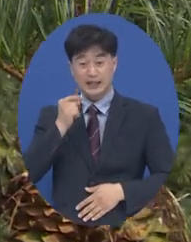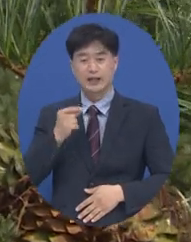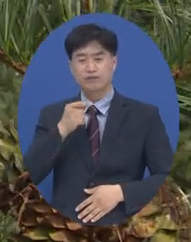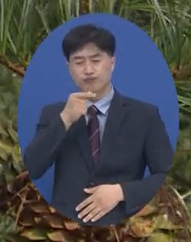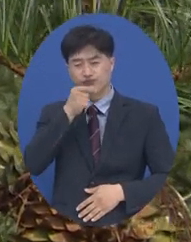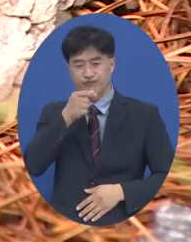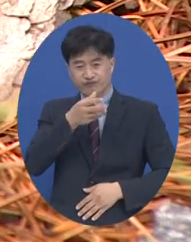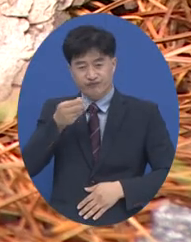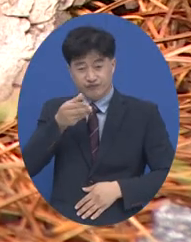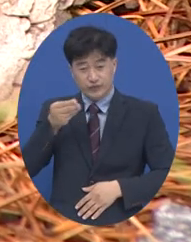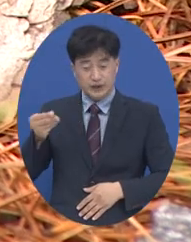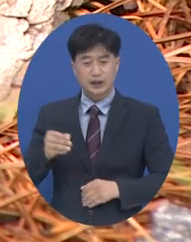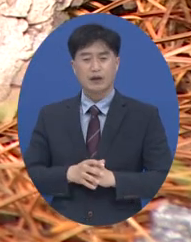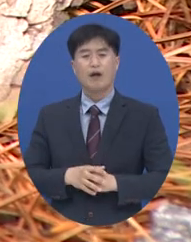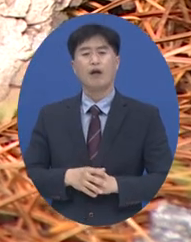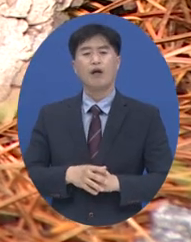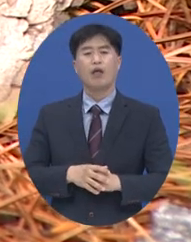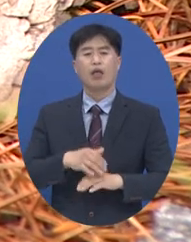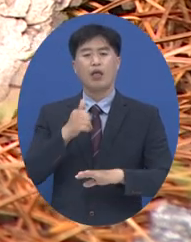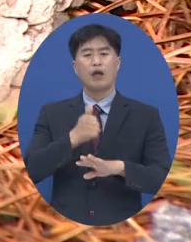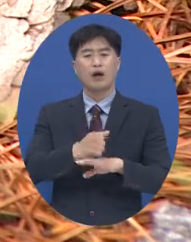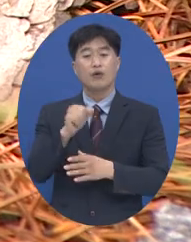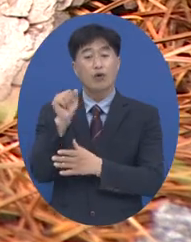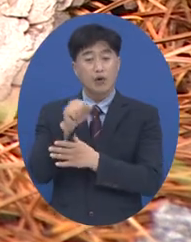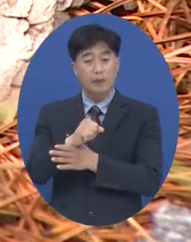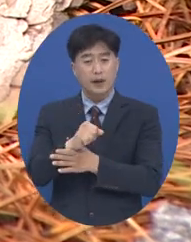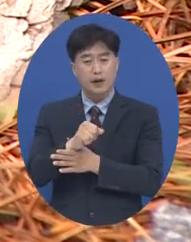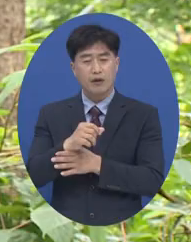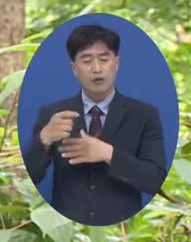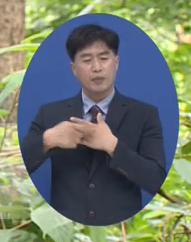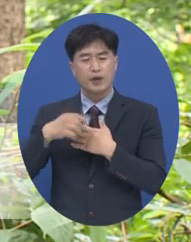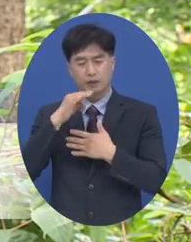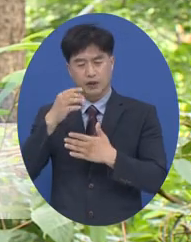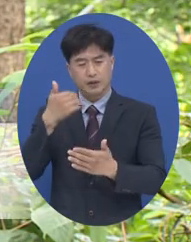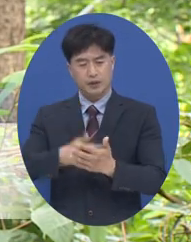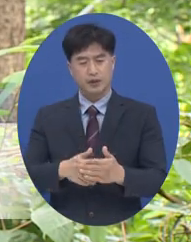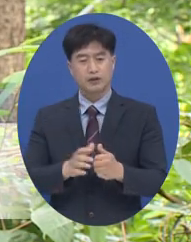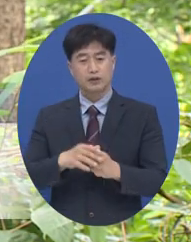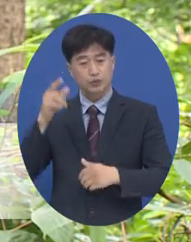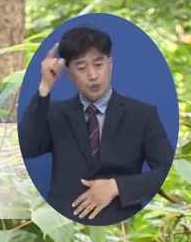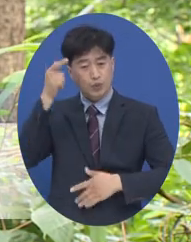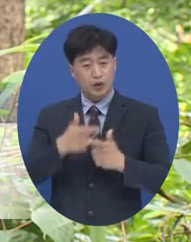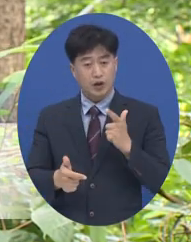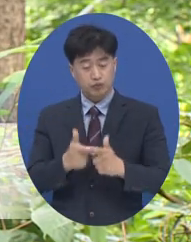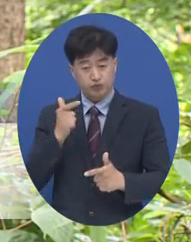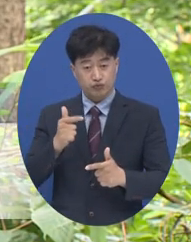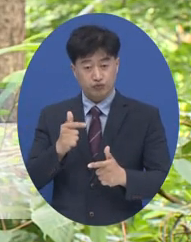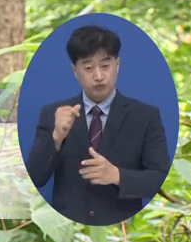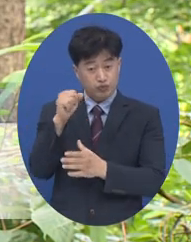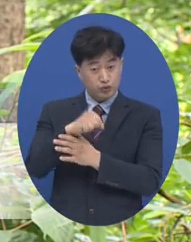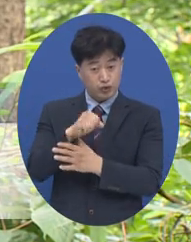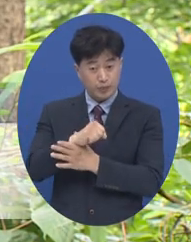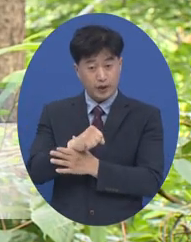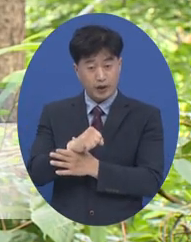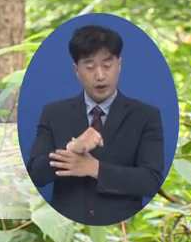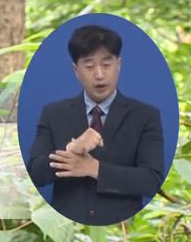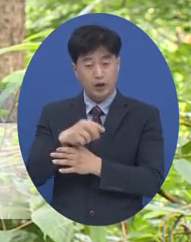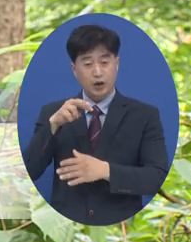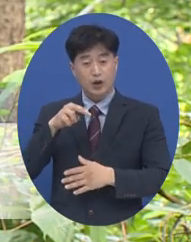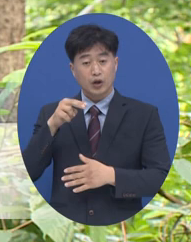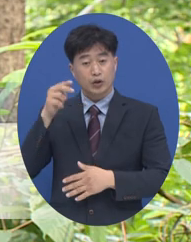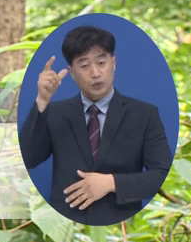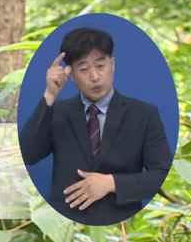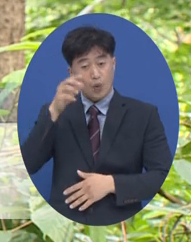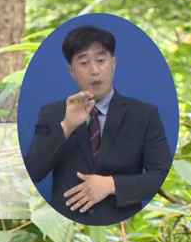빨아먹습니다. 열매에는 쭉정이만 남게 되는 겁니다. 그 소나무의 그 국가, 그러니까 보통